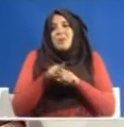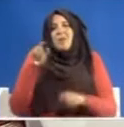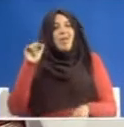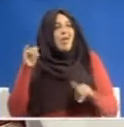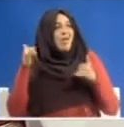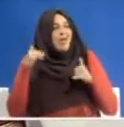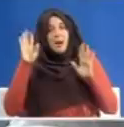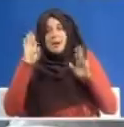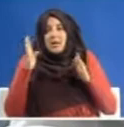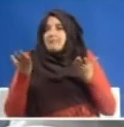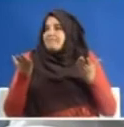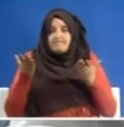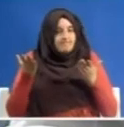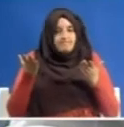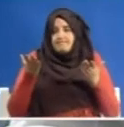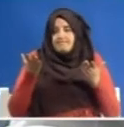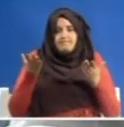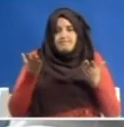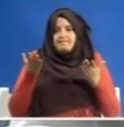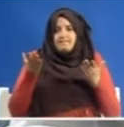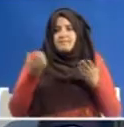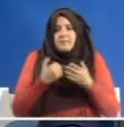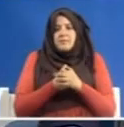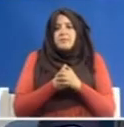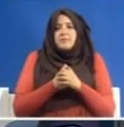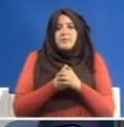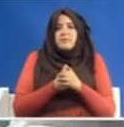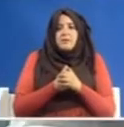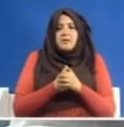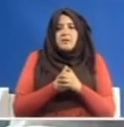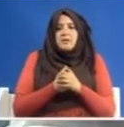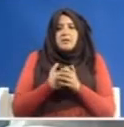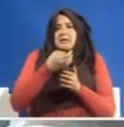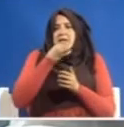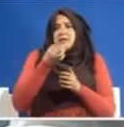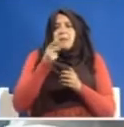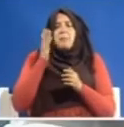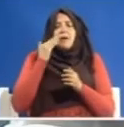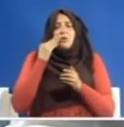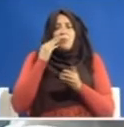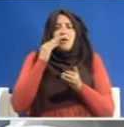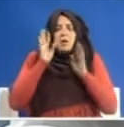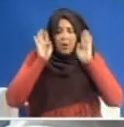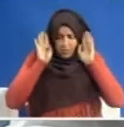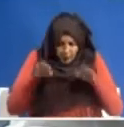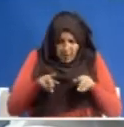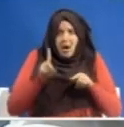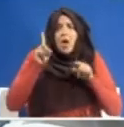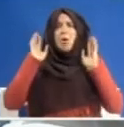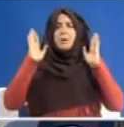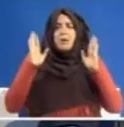عين الاستهزاء بالصلاة. وأما أنه في الركوع ما يقول غير الله أكبر، وفي السجود غير الله أكبر، ما